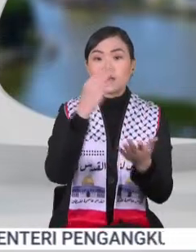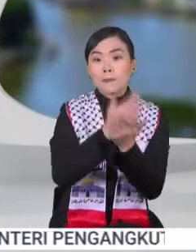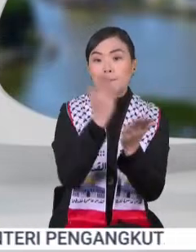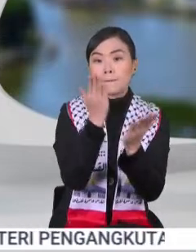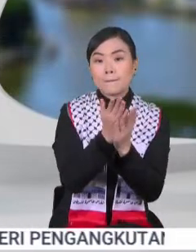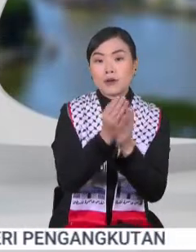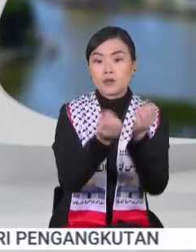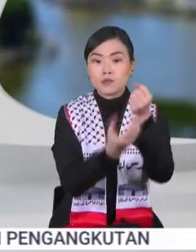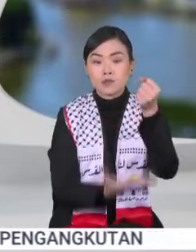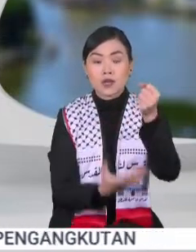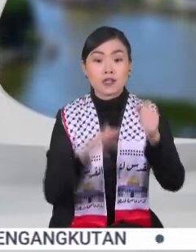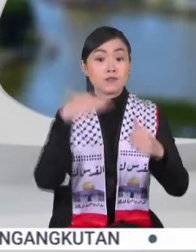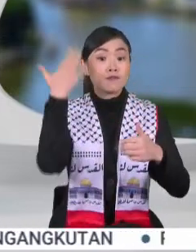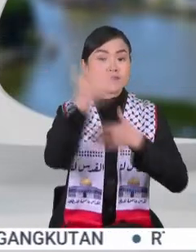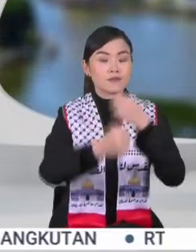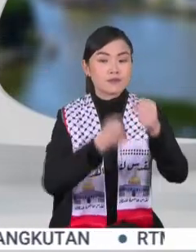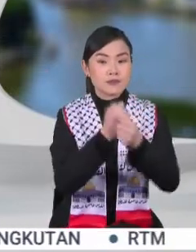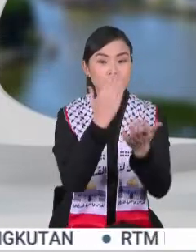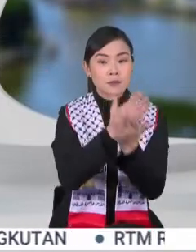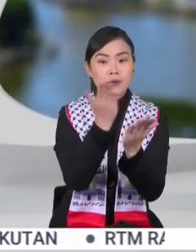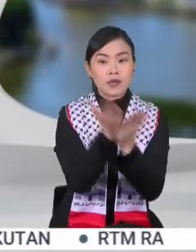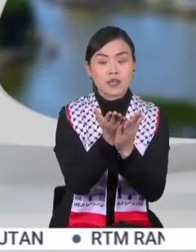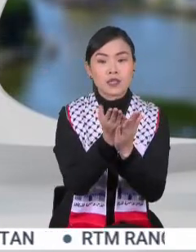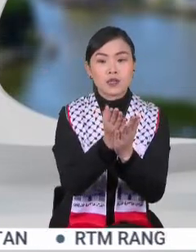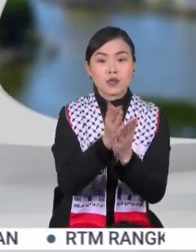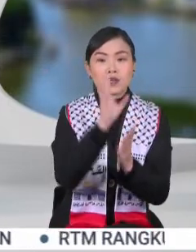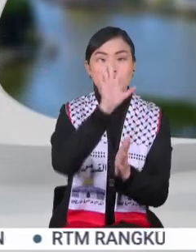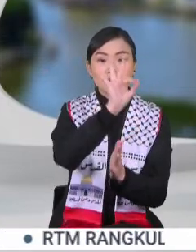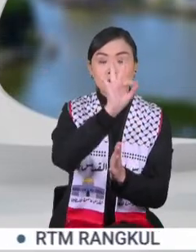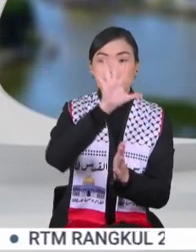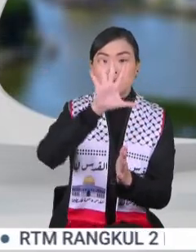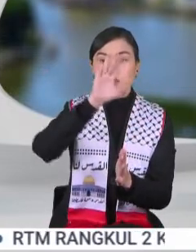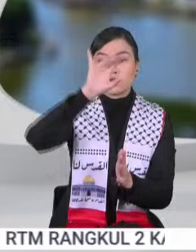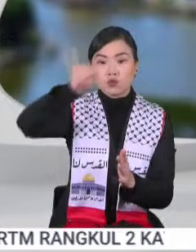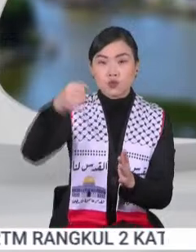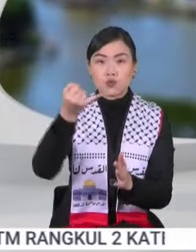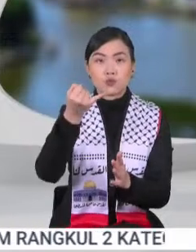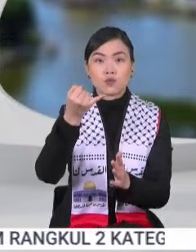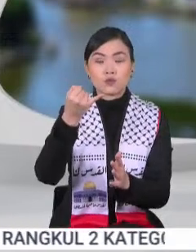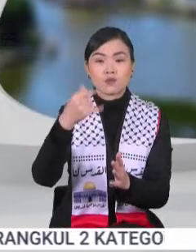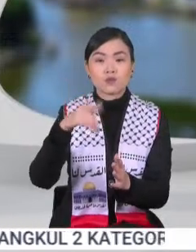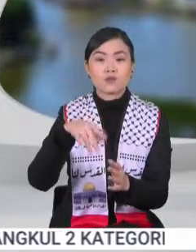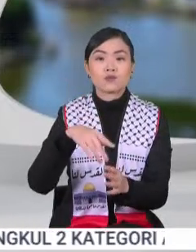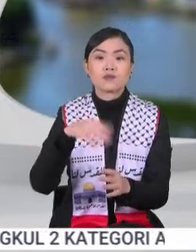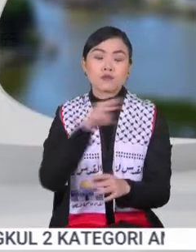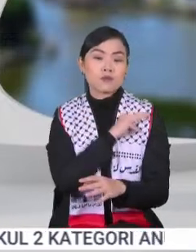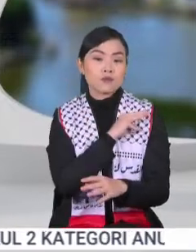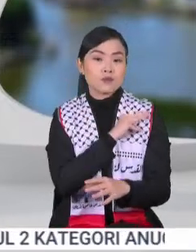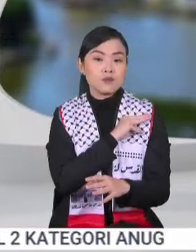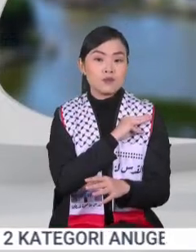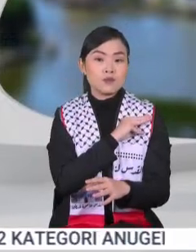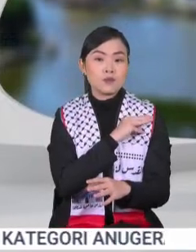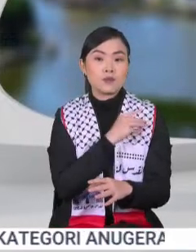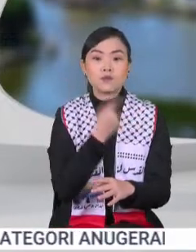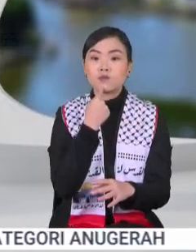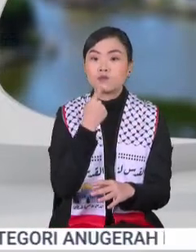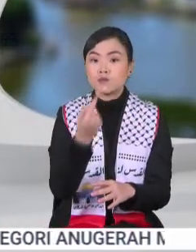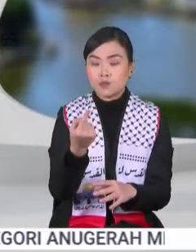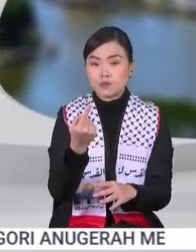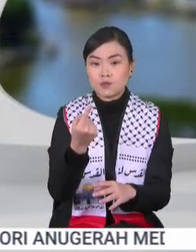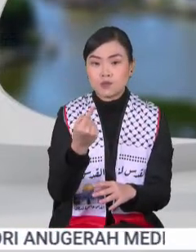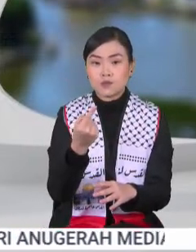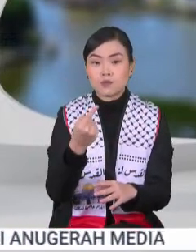kewangan tahun depan dengan bajet rm99.5 juta menterinya Datuk Ahmad Douglas sugambas berkata